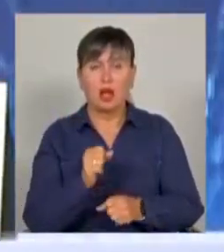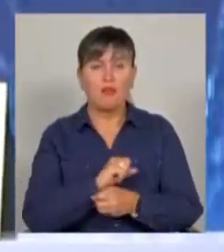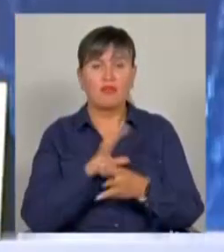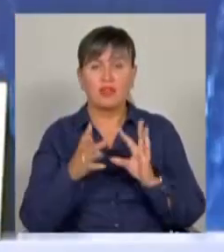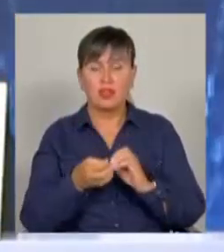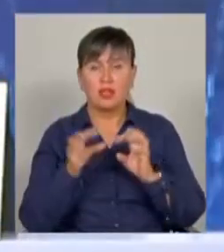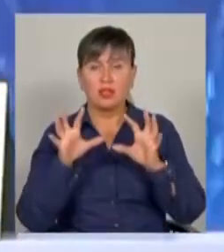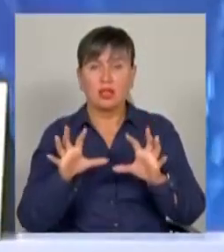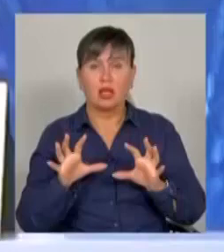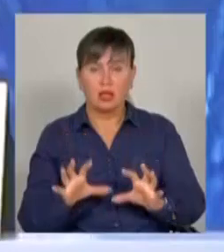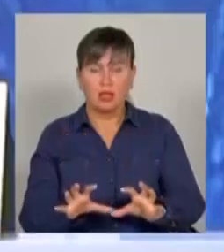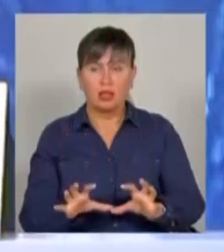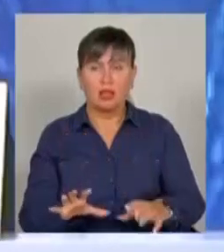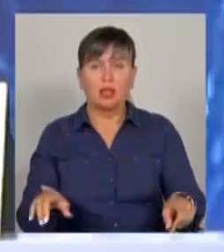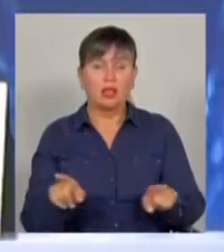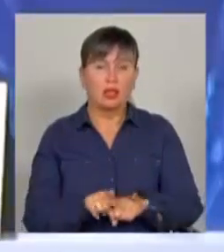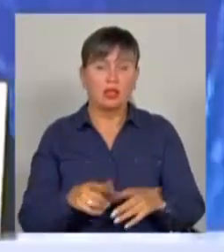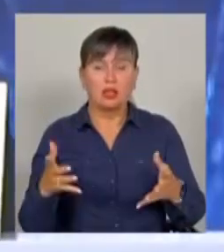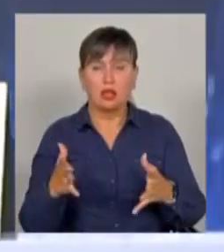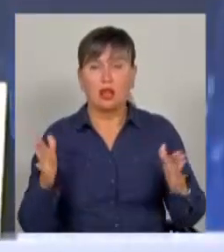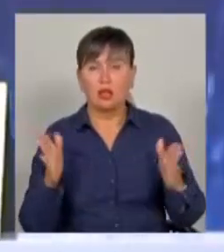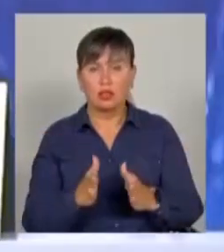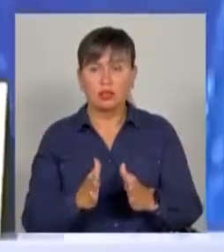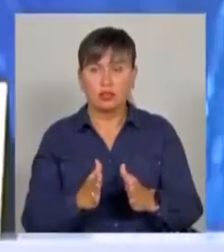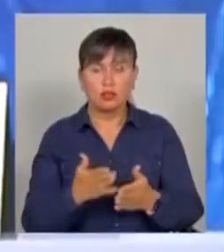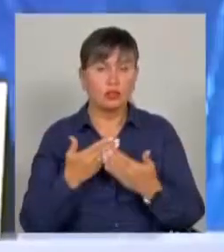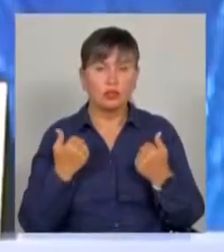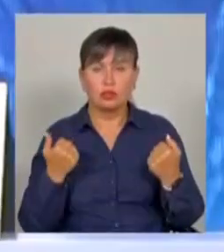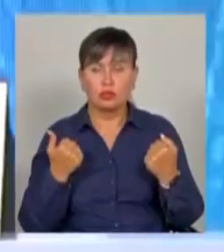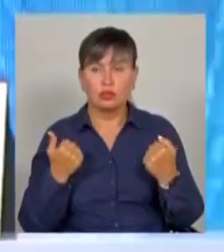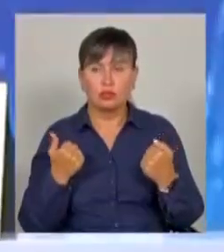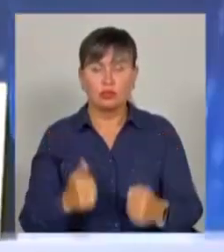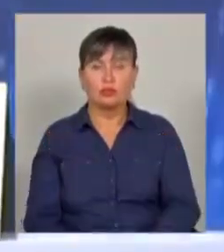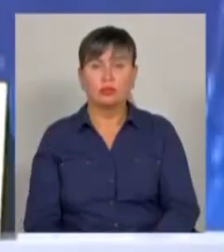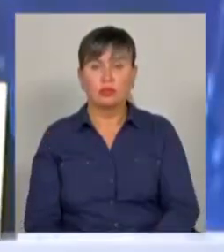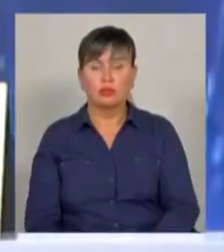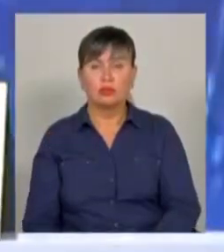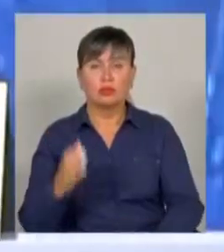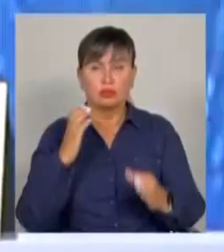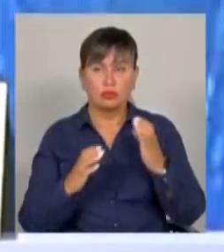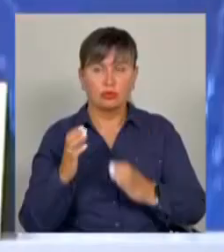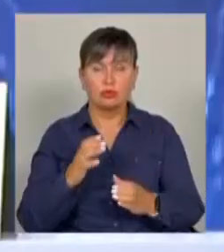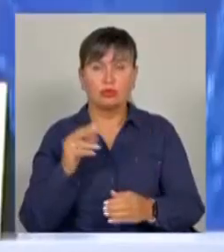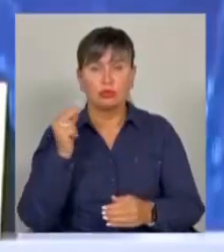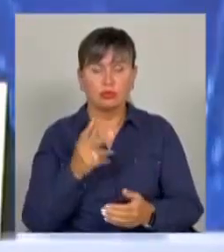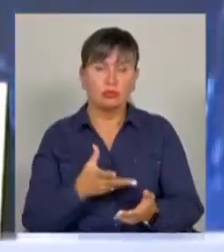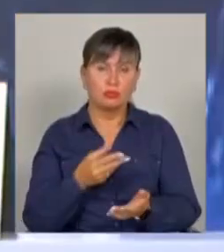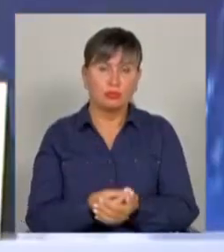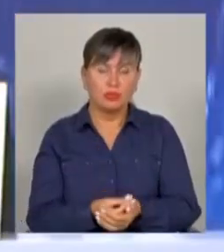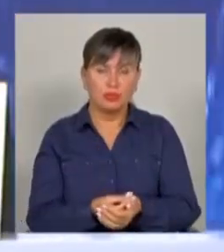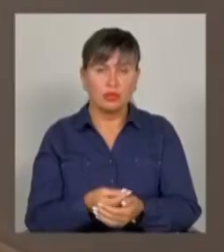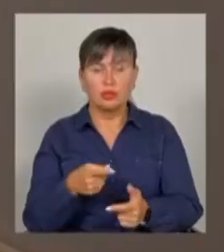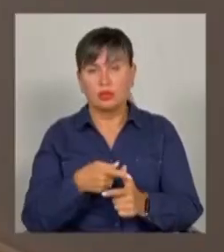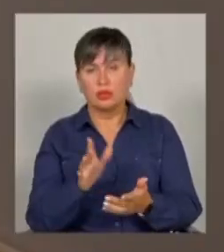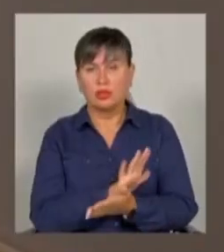целом законодательно каких-либо ограничений нету. Учится ли студент, еще раз говорю, на платной или на